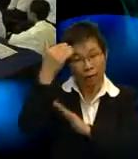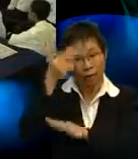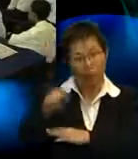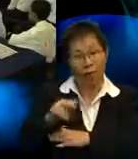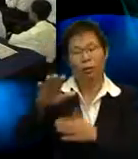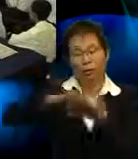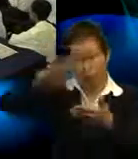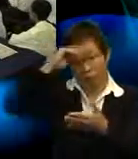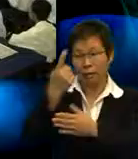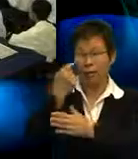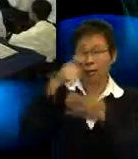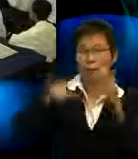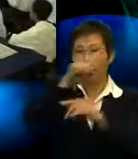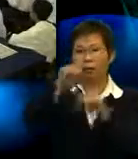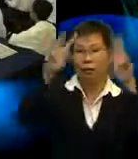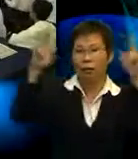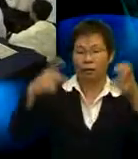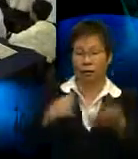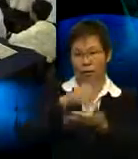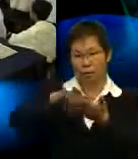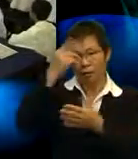tadi. Apakah tajuk yang kita pelajari tadi?